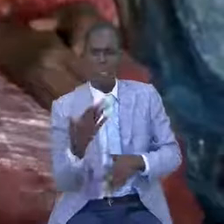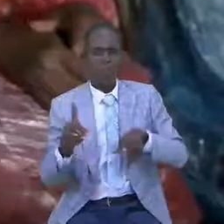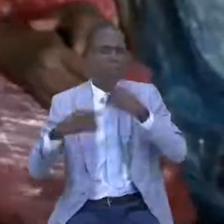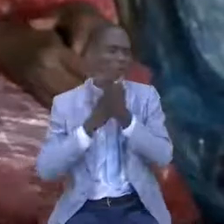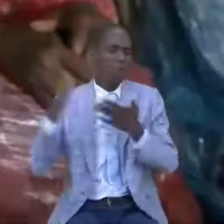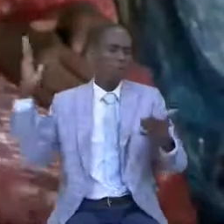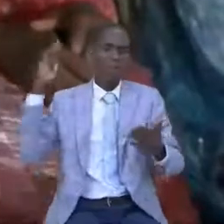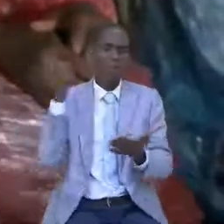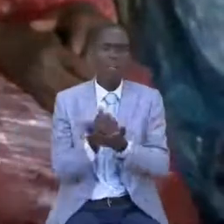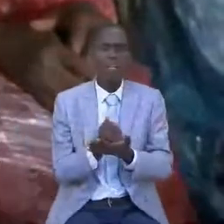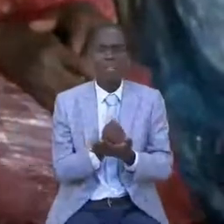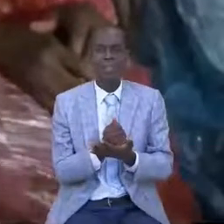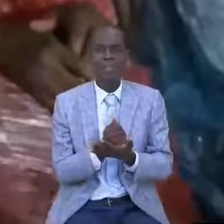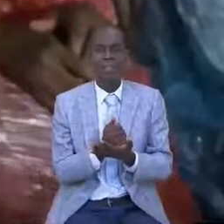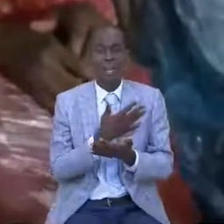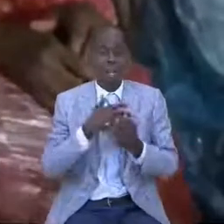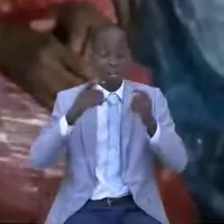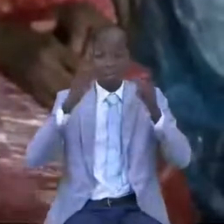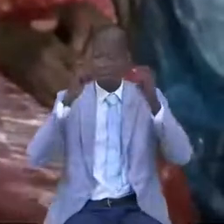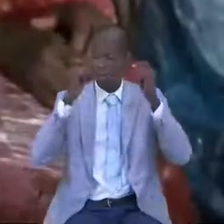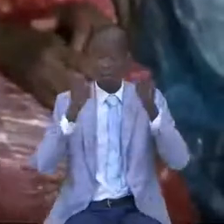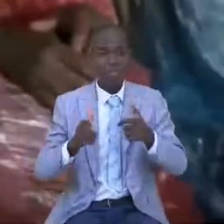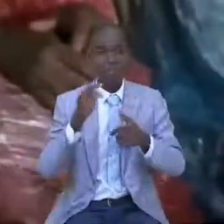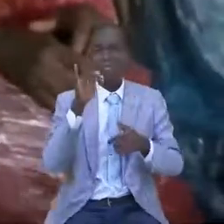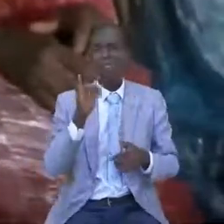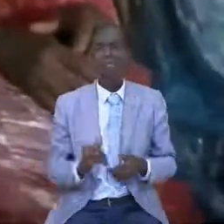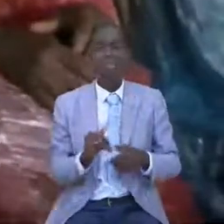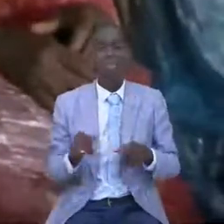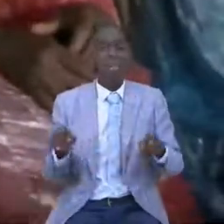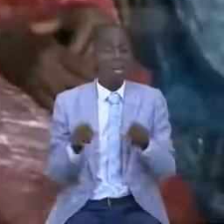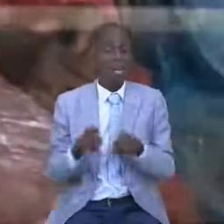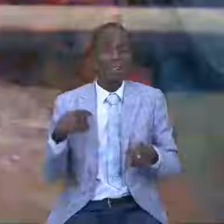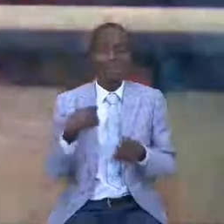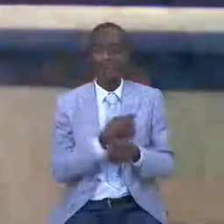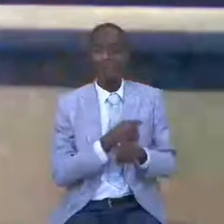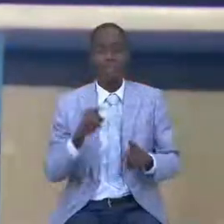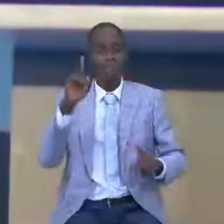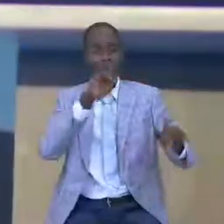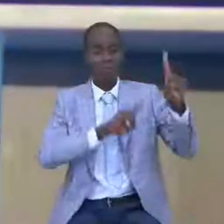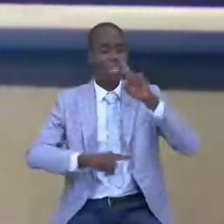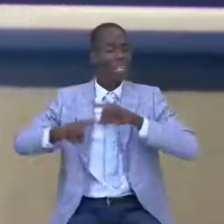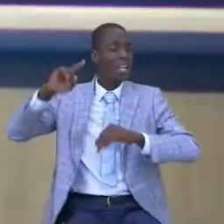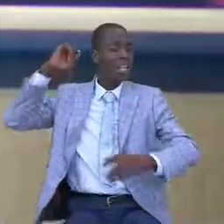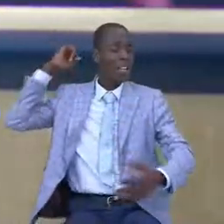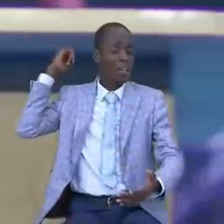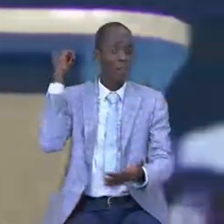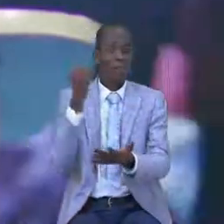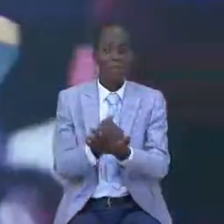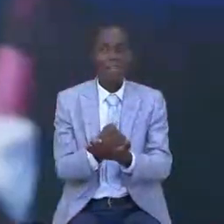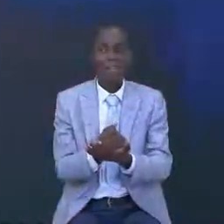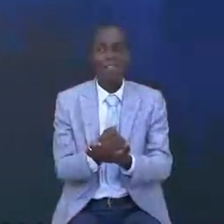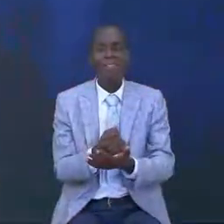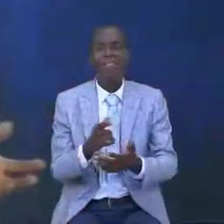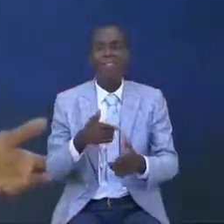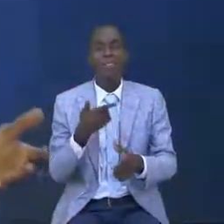Jésus, démon, plie tes bagages et quitte! Aussitôt, comme nous disons